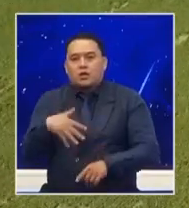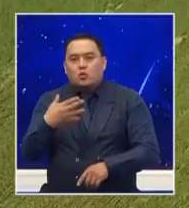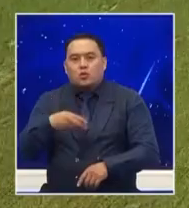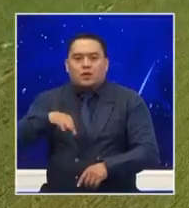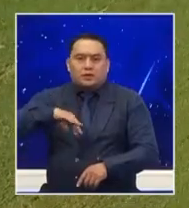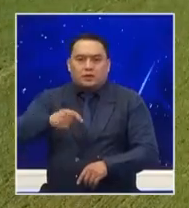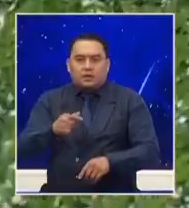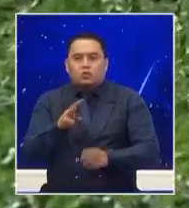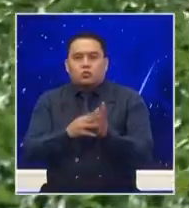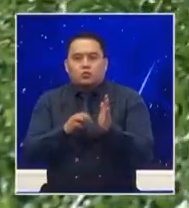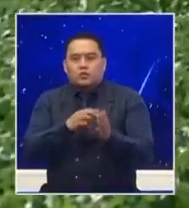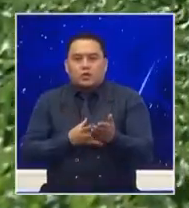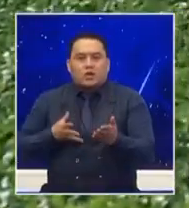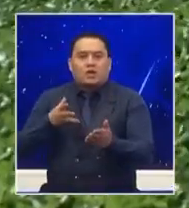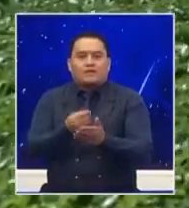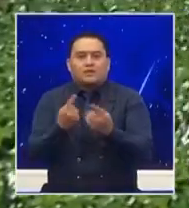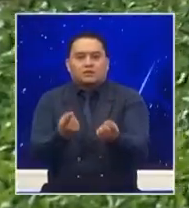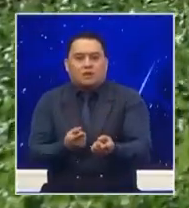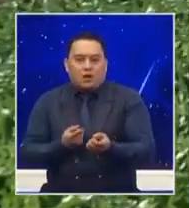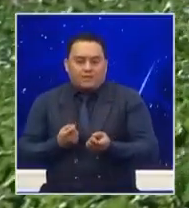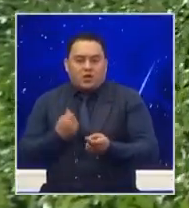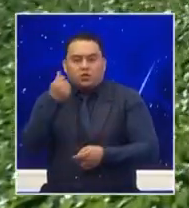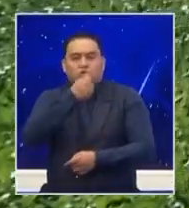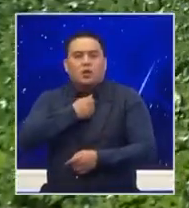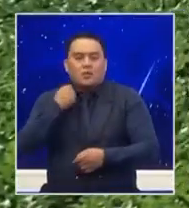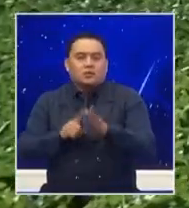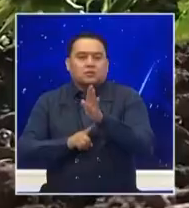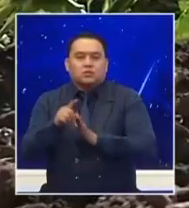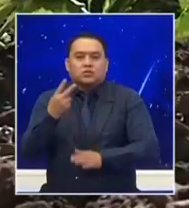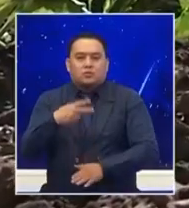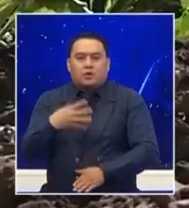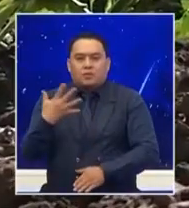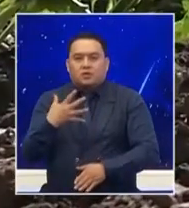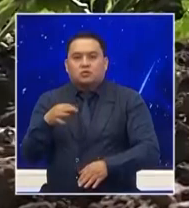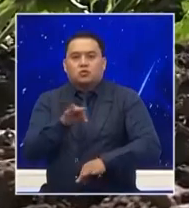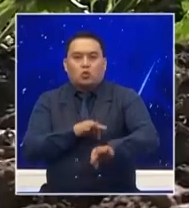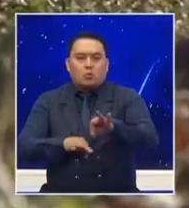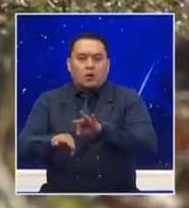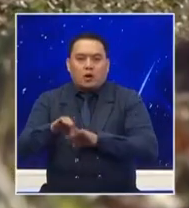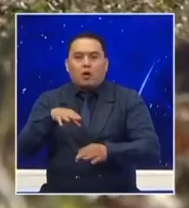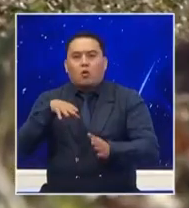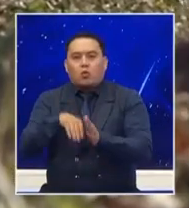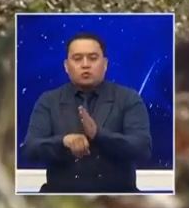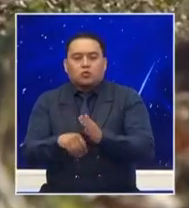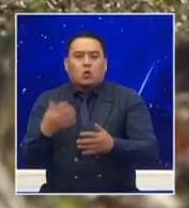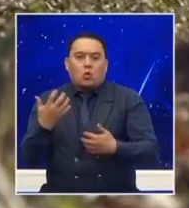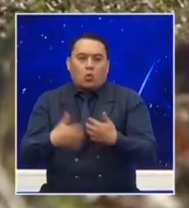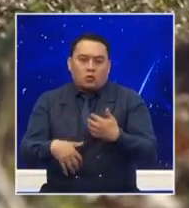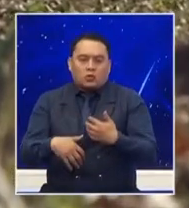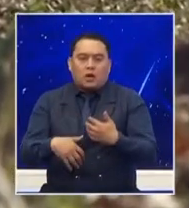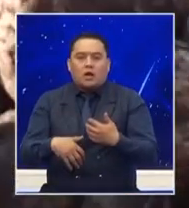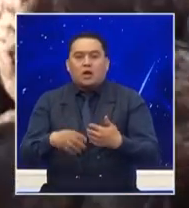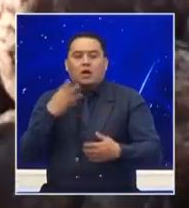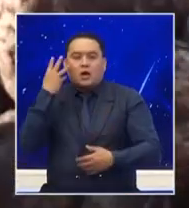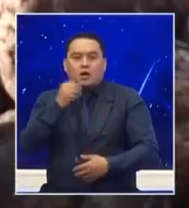900 миллион теңге инвестиция тартылды. Жыл басынан бері 25 жоба іске қосылған. Биыл өңірде орта есеппен